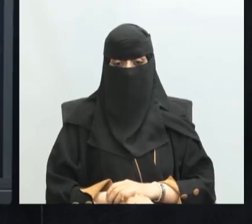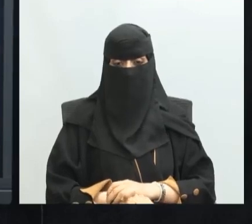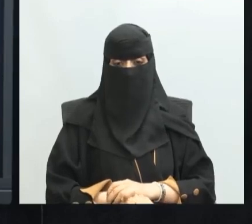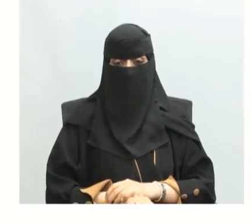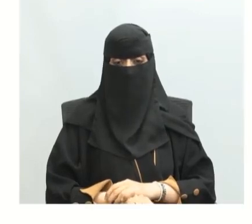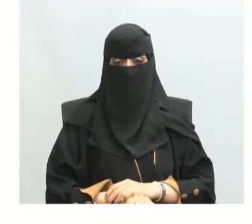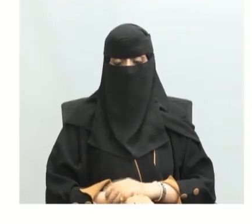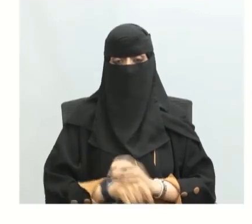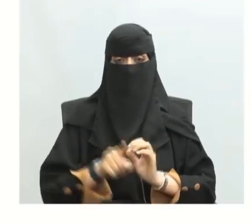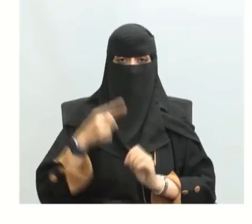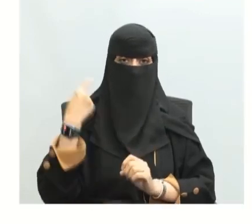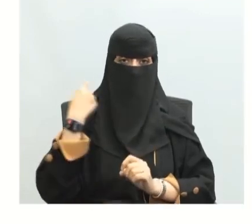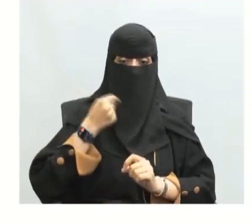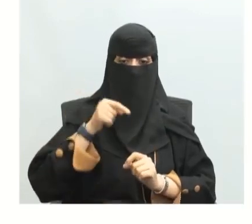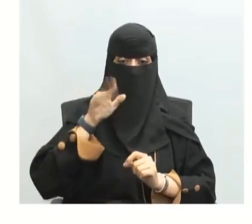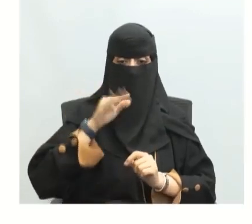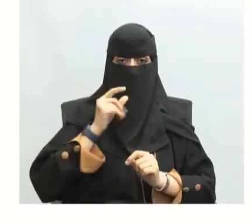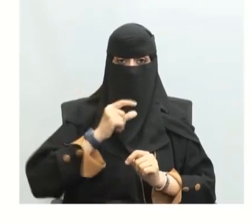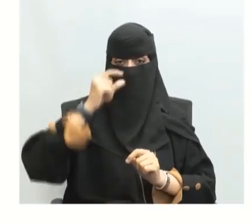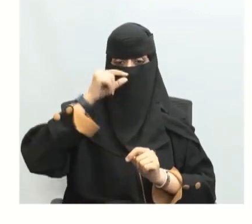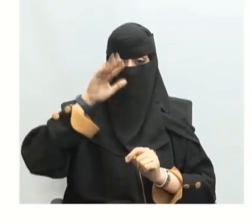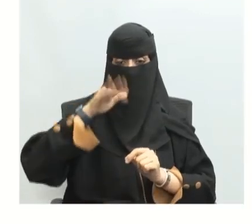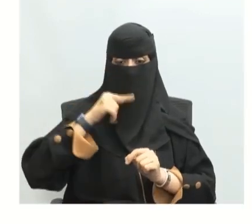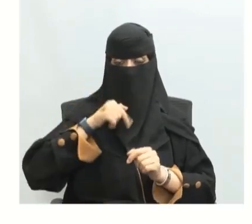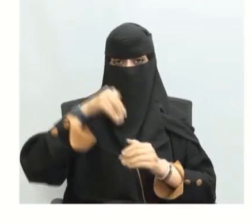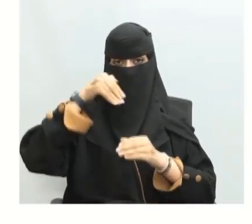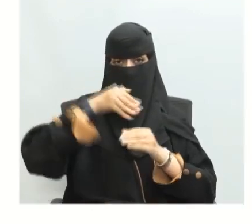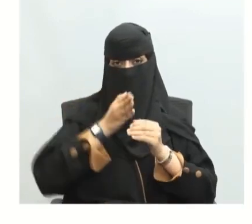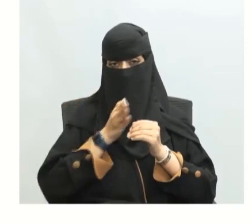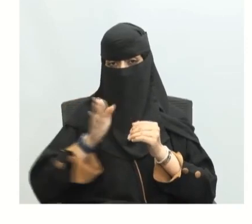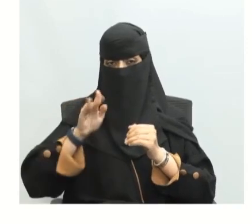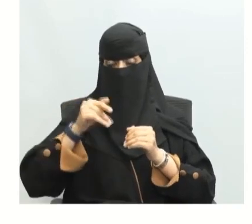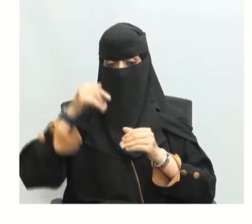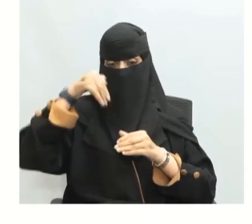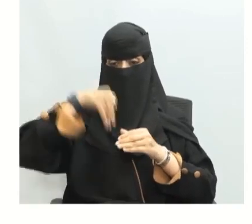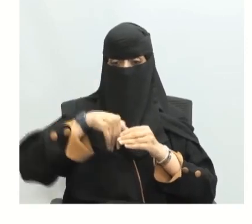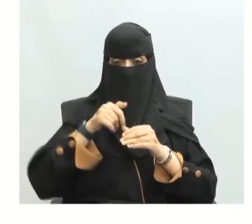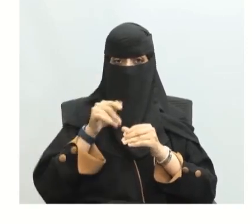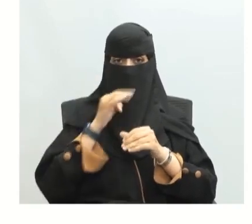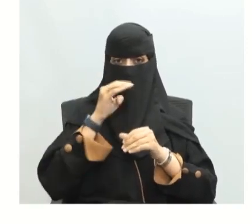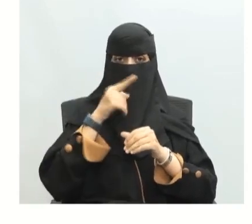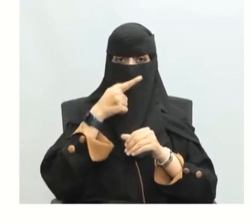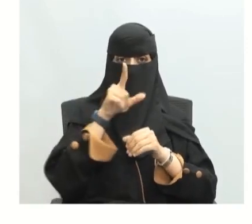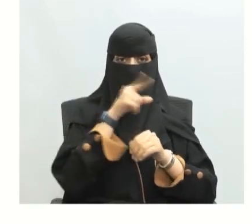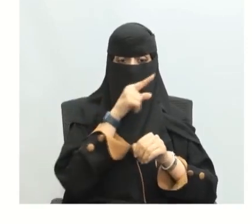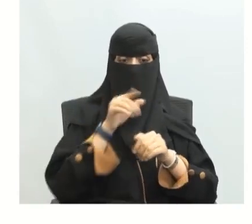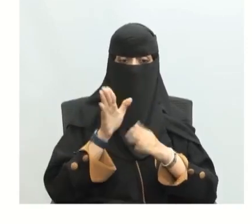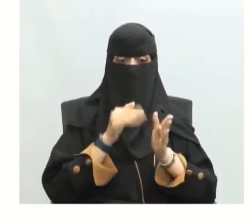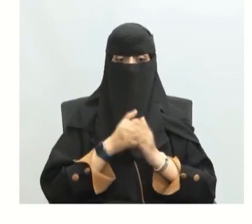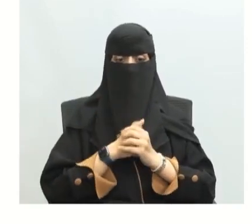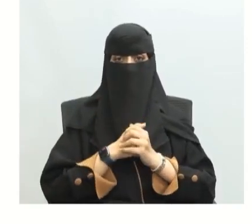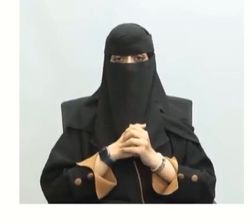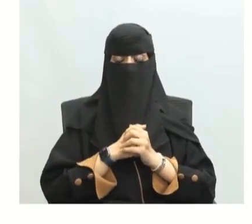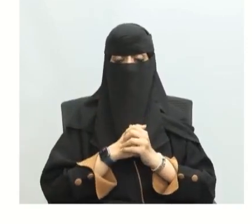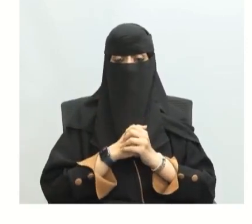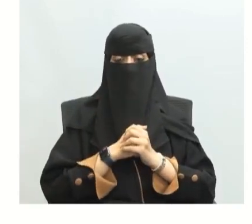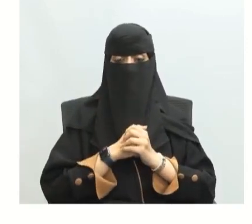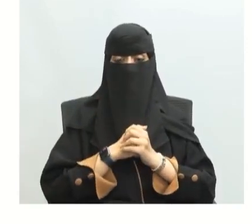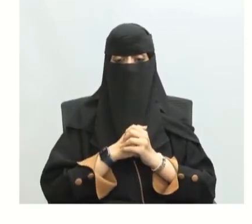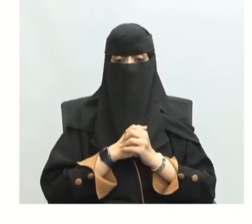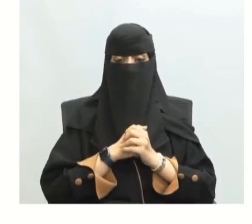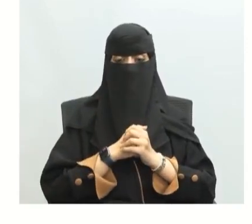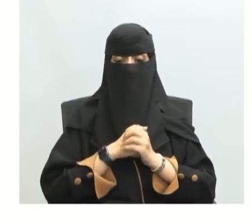حرم الدين الاسلامي التطرف والغلو والعباره صحيحه ام خاطئه احسنتم العباره صحيحه